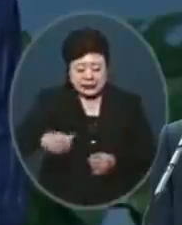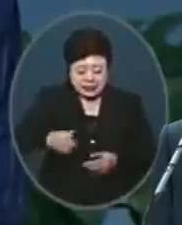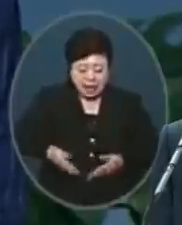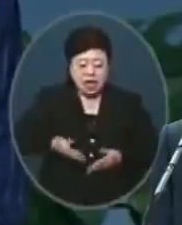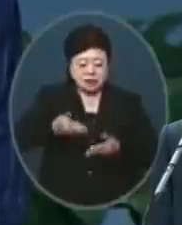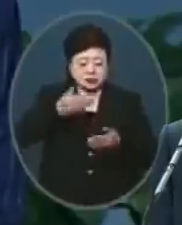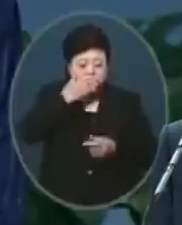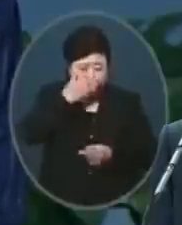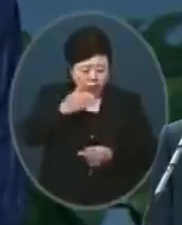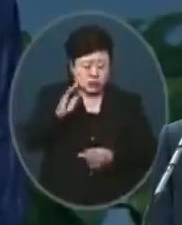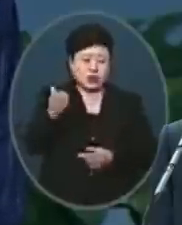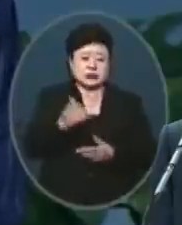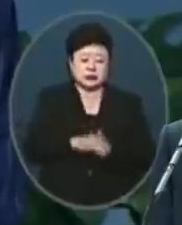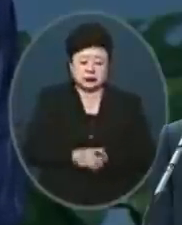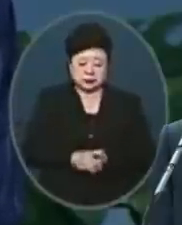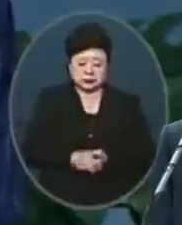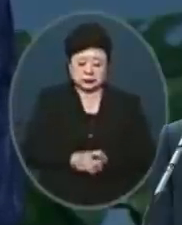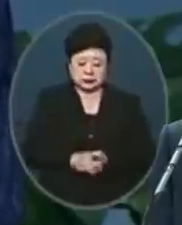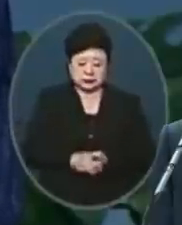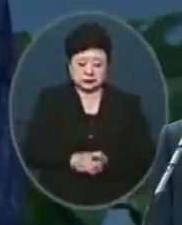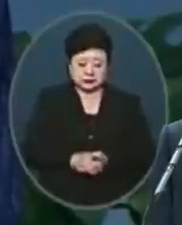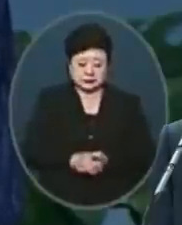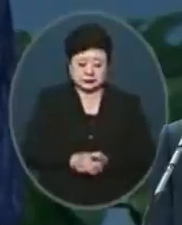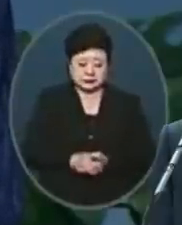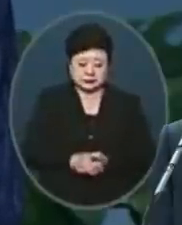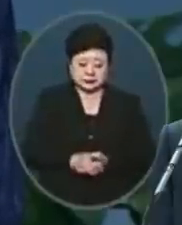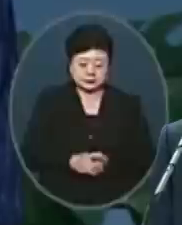있게 되는 것입니다.